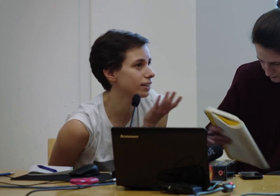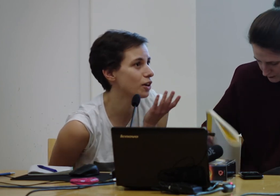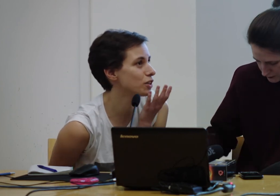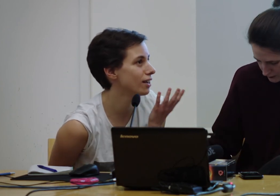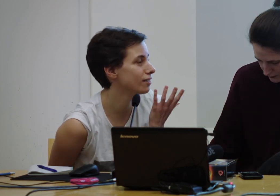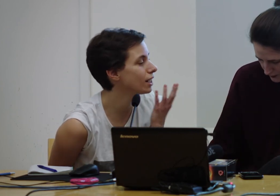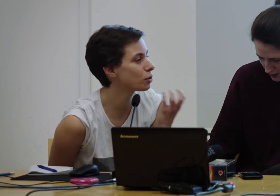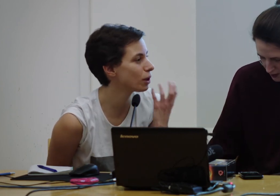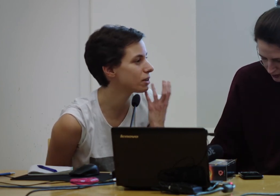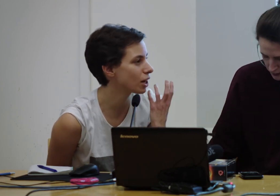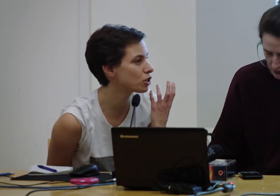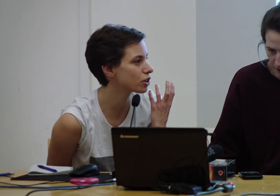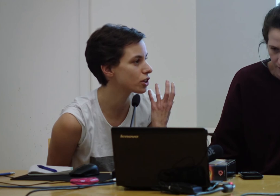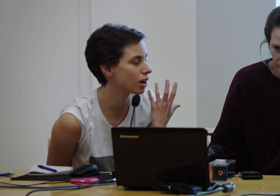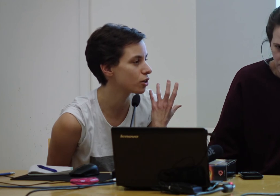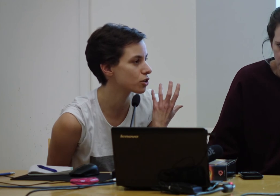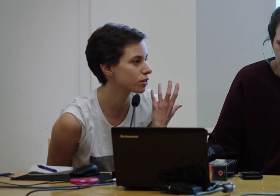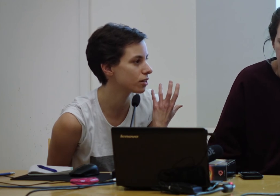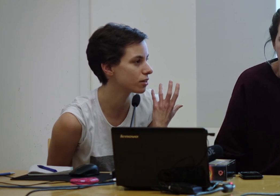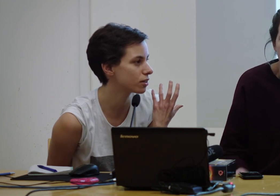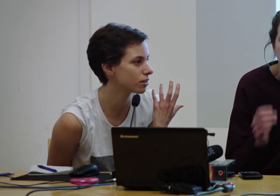ja fakt, akože nie, je to podľa mňa strašne